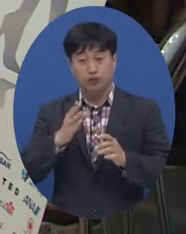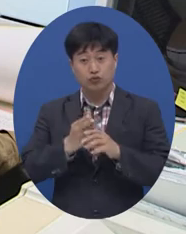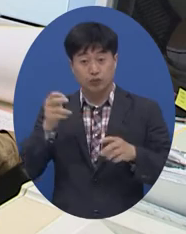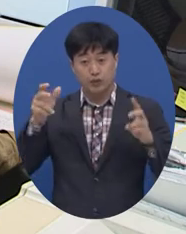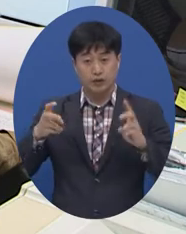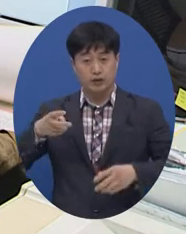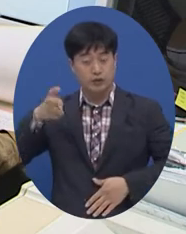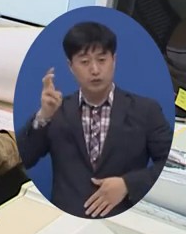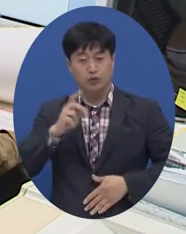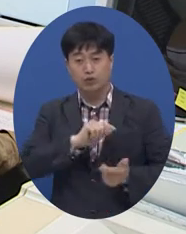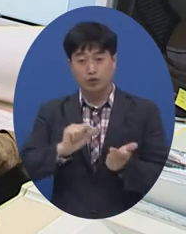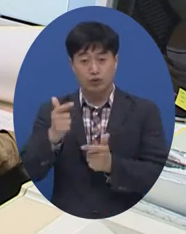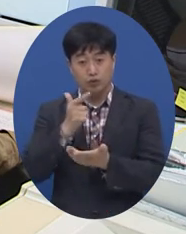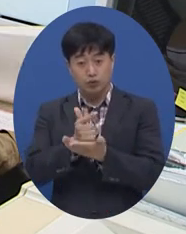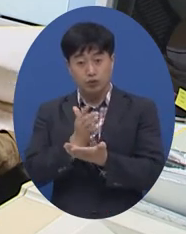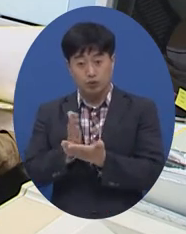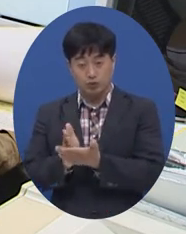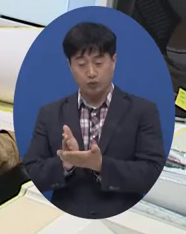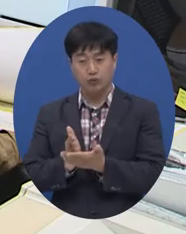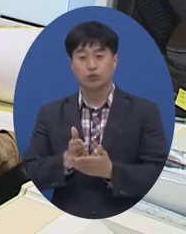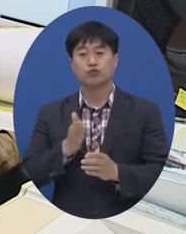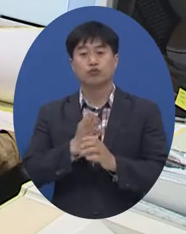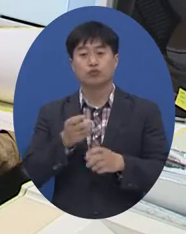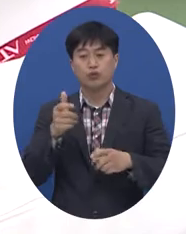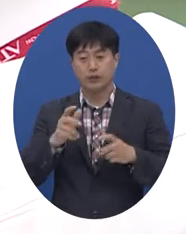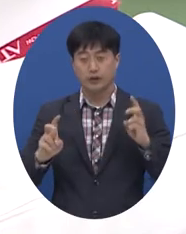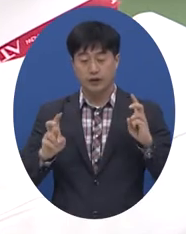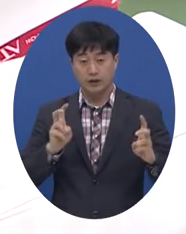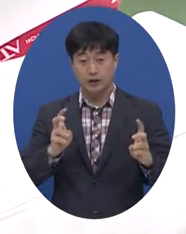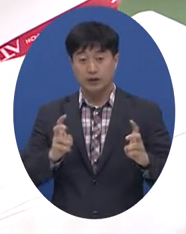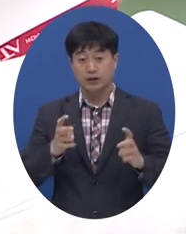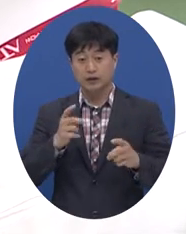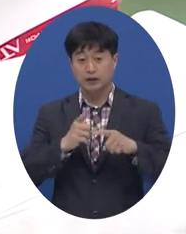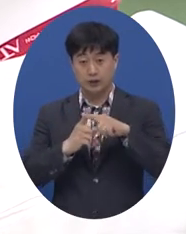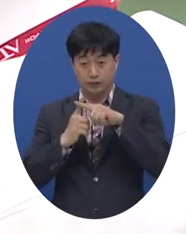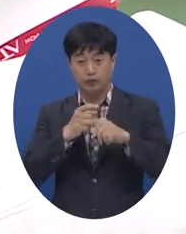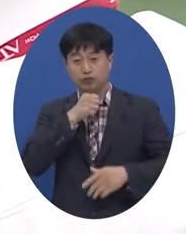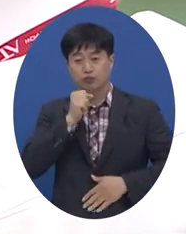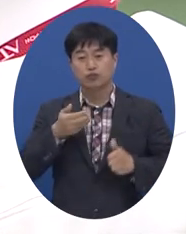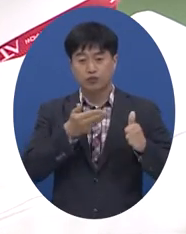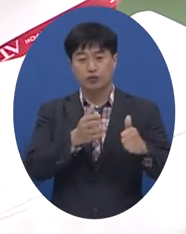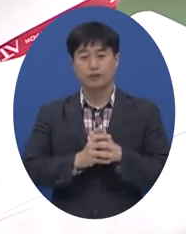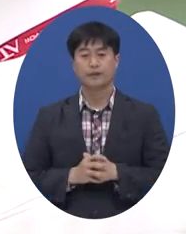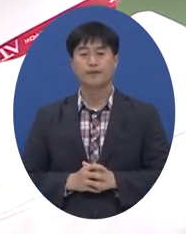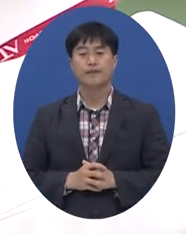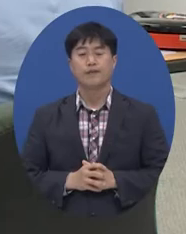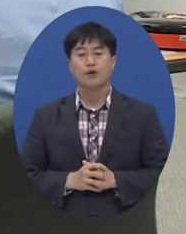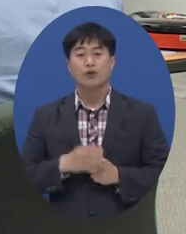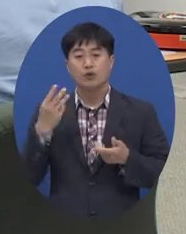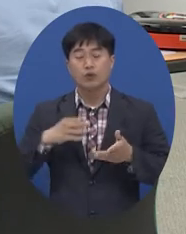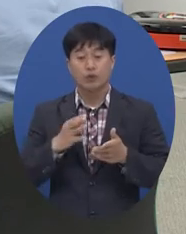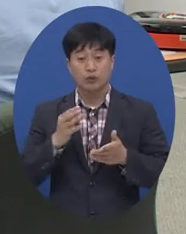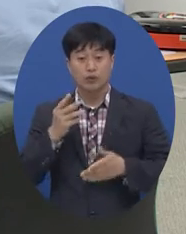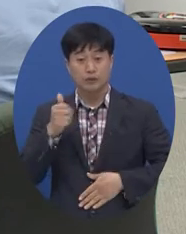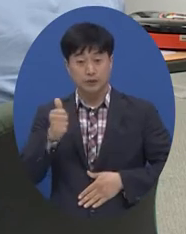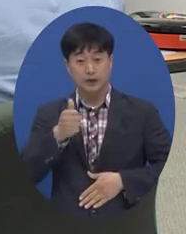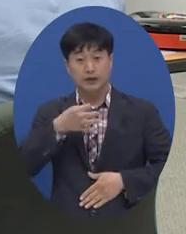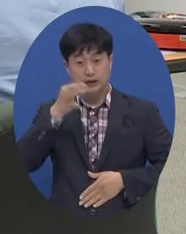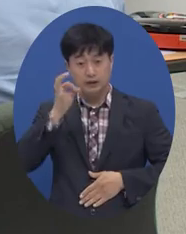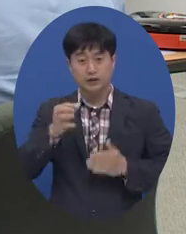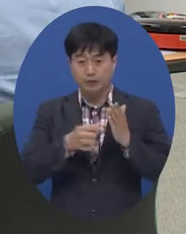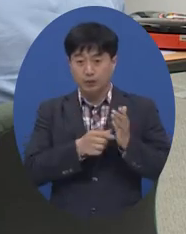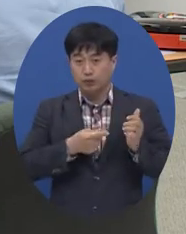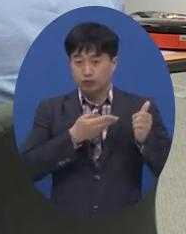추진하는 6종의 중소기업 지원 사업 신청 시 가점을 부여합니다. 또 경기도지사 인증마크를